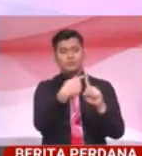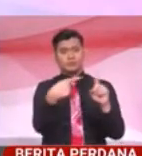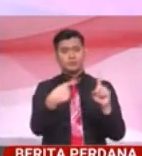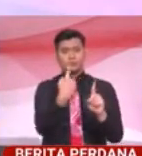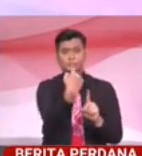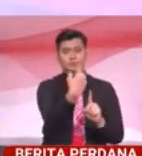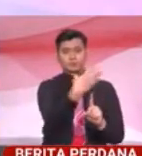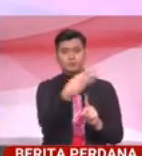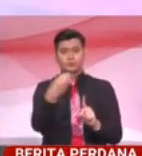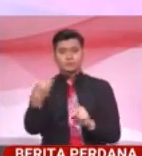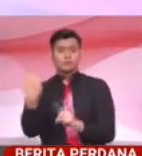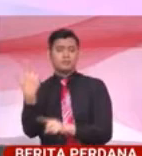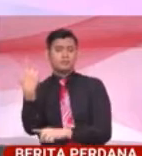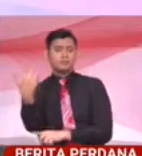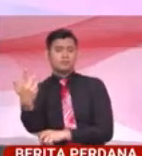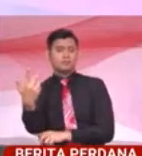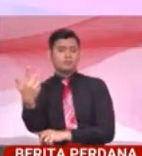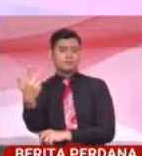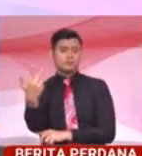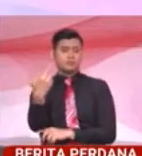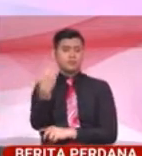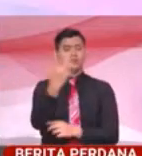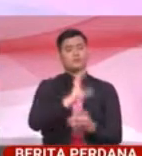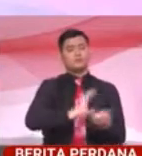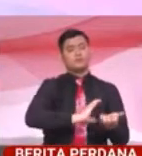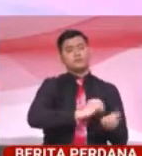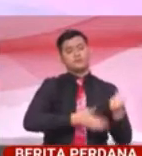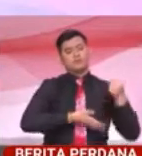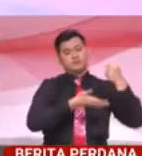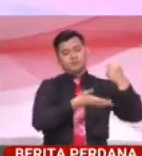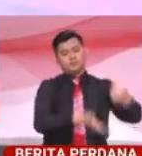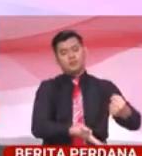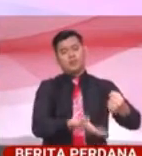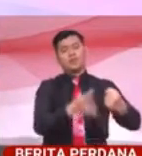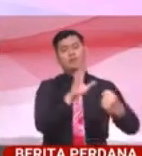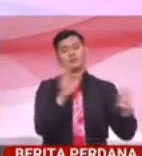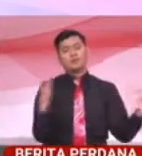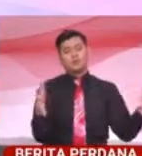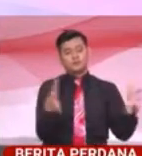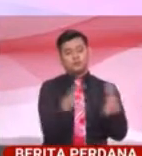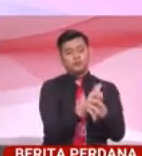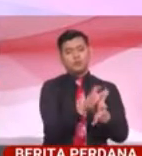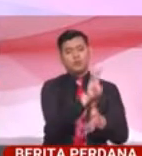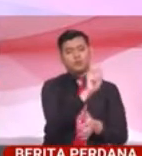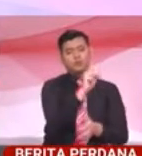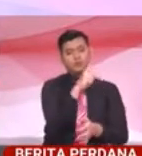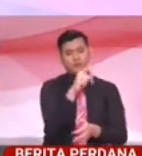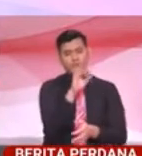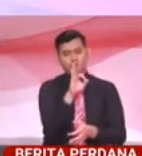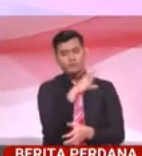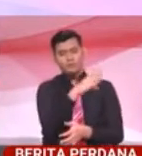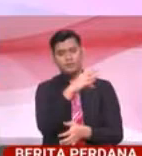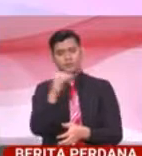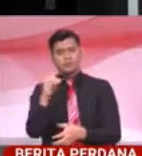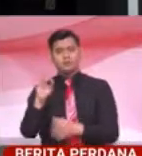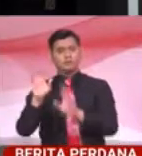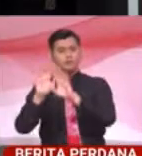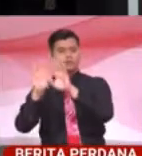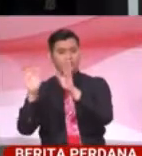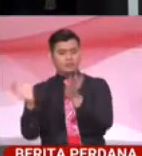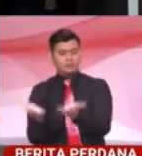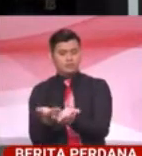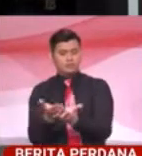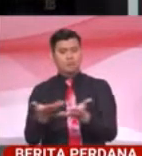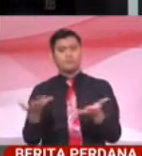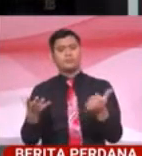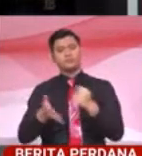dan suku ketiga adalah dana yang digabungkan dengan elemen wakaf dan dana global. Menurut pemangku Ketua Pegawai